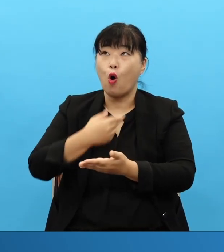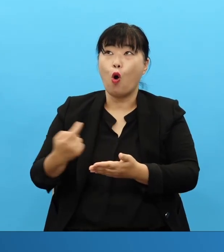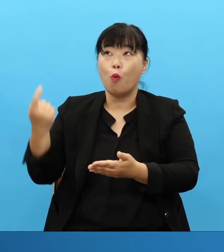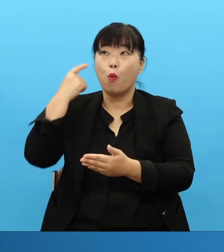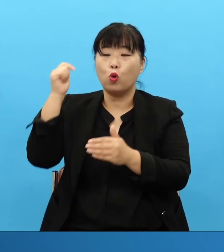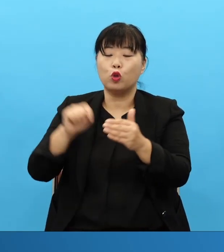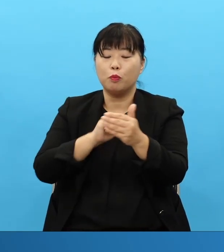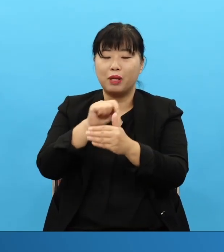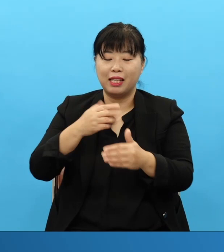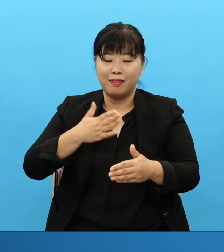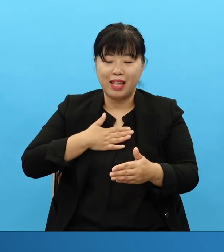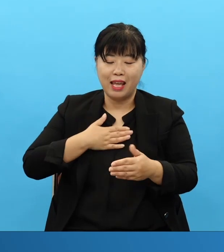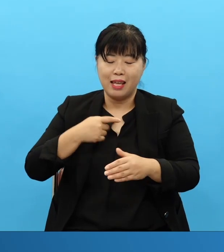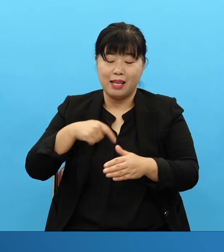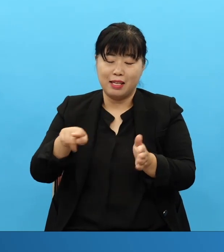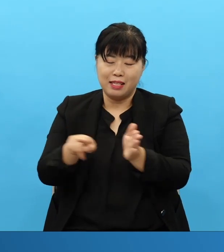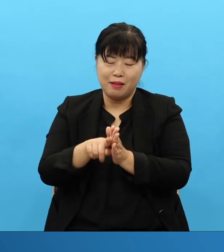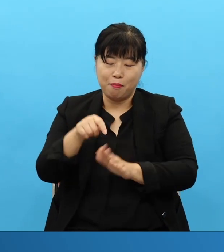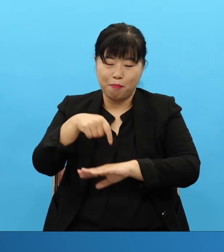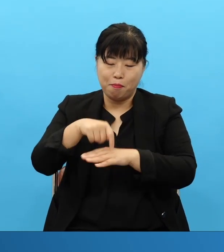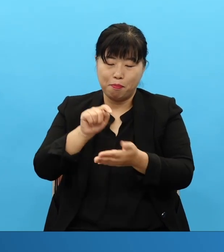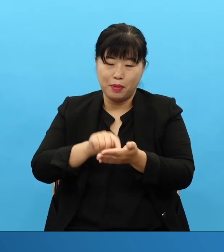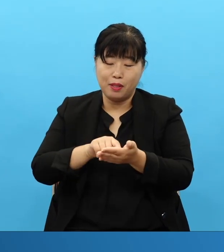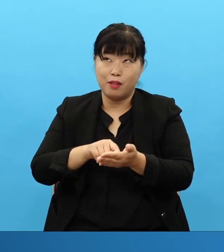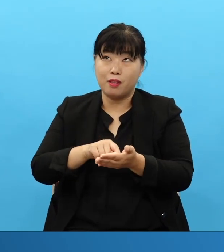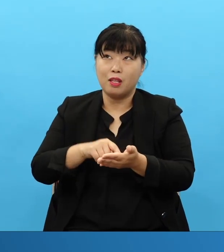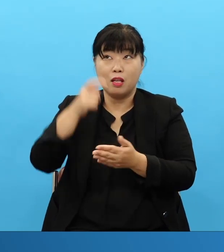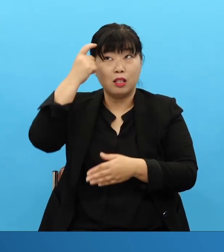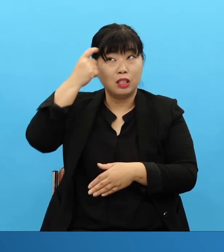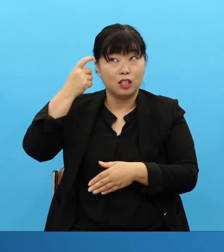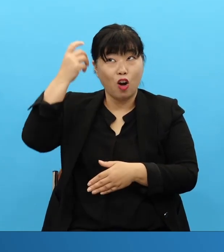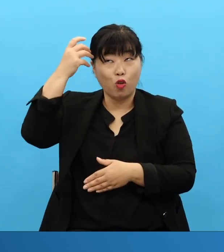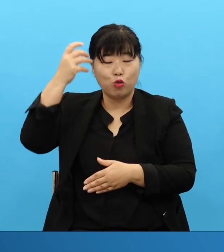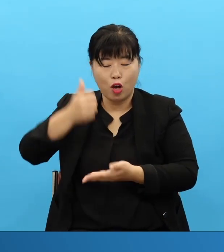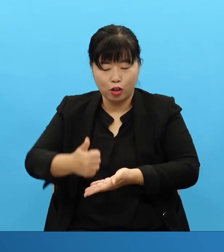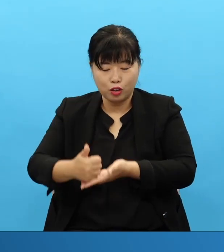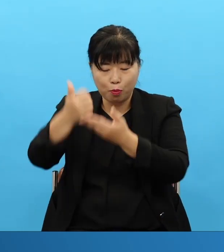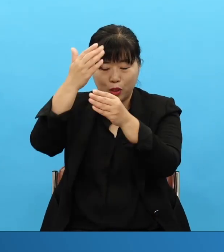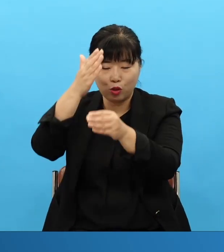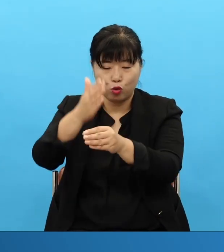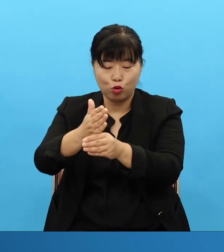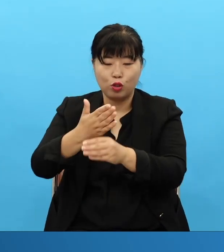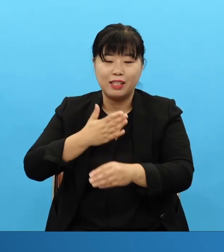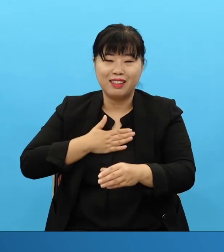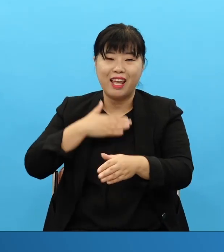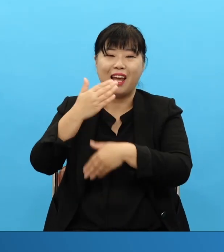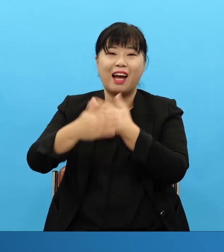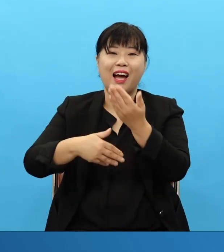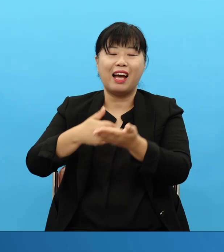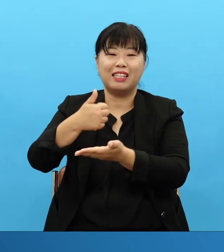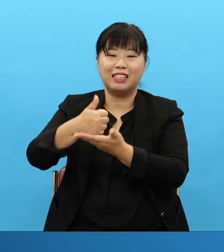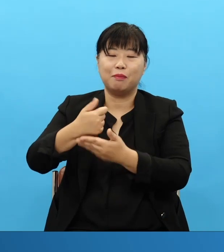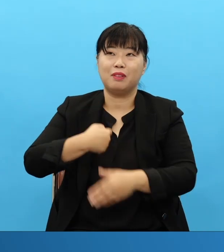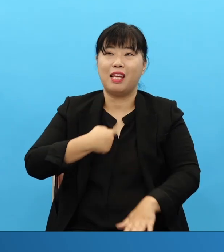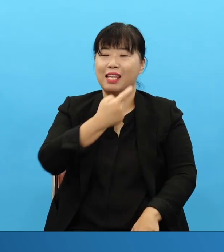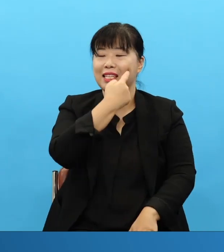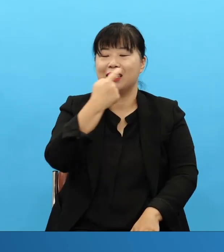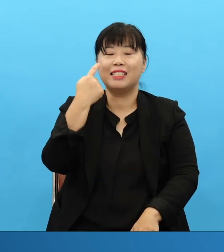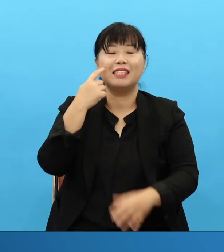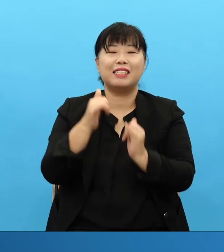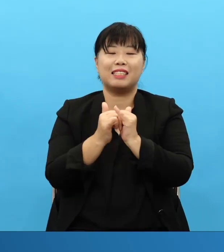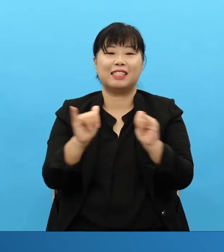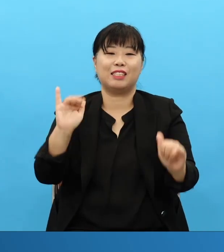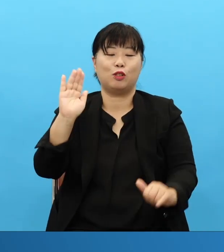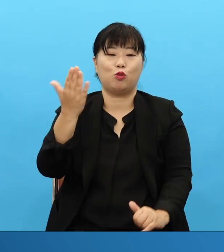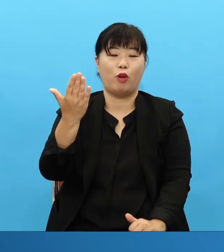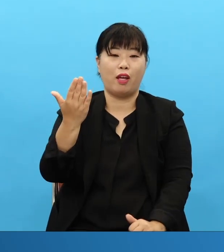섬기는 하나님이 나의 증인이시다. God, whom I serve with my whole heart 뭐라고 in preaching the 했습니까? gospel 무슨 of His 증인입니까? Son, is my witness how I constantly